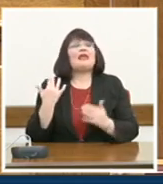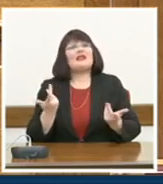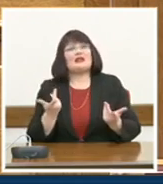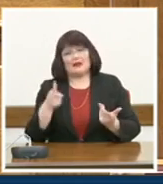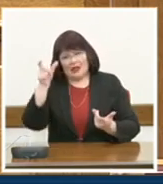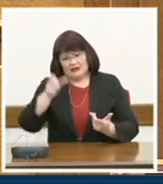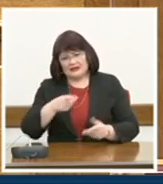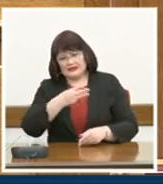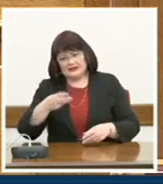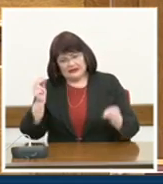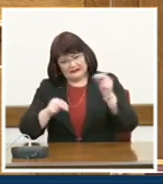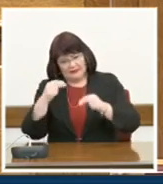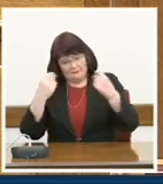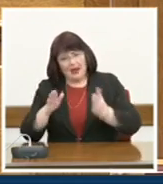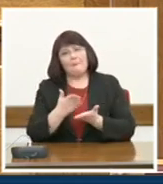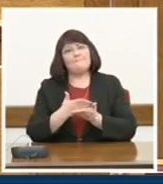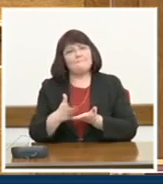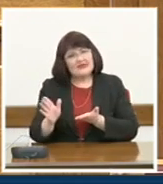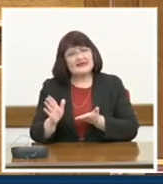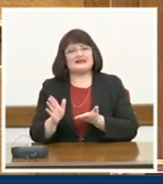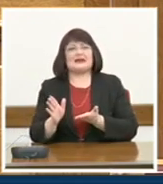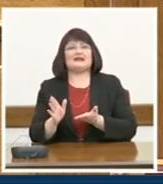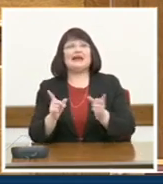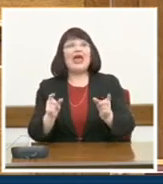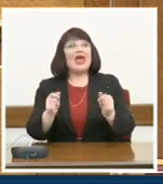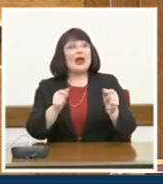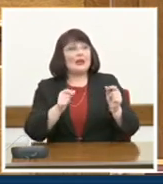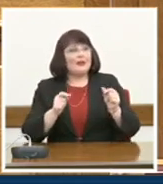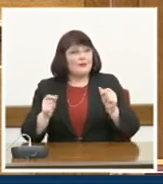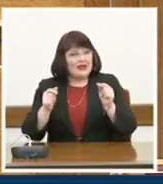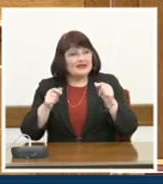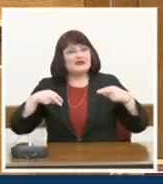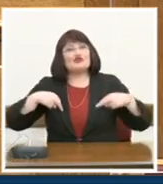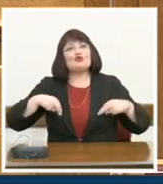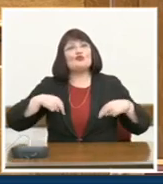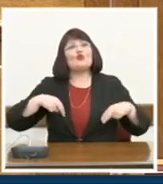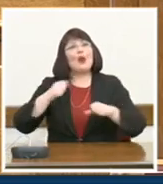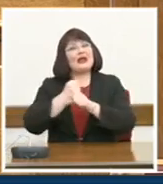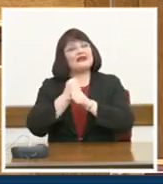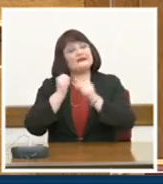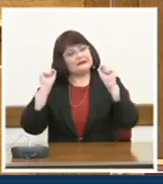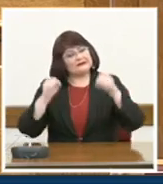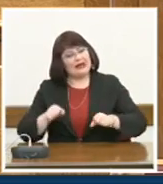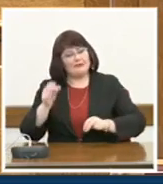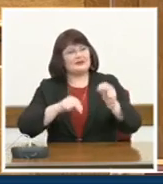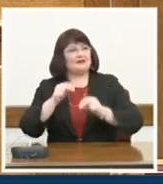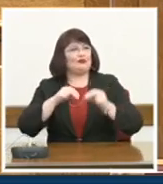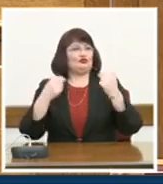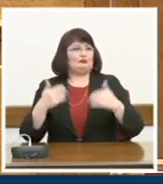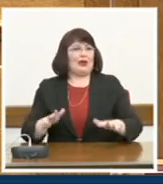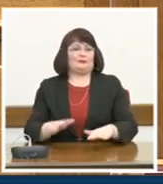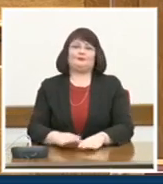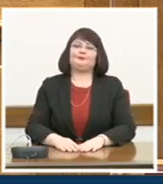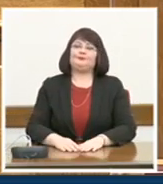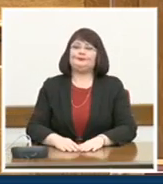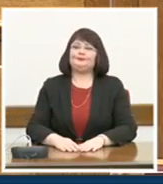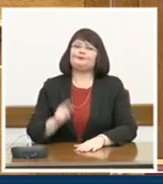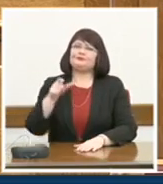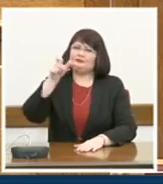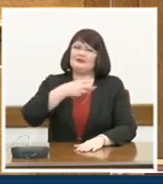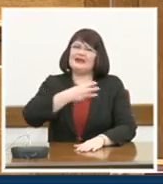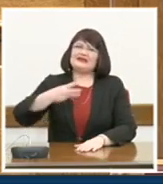τις μισές από αυτές τις ρυθμίσεις, Χατζηδάκη, εδώ μέσα. Και μάλιστα βάζετε πλάτη με